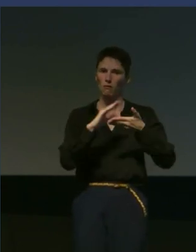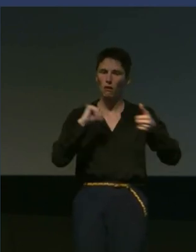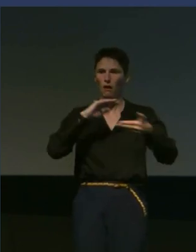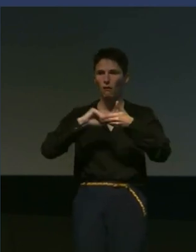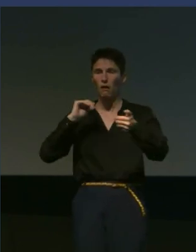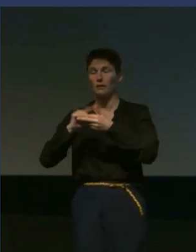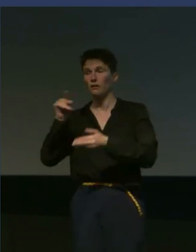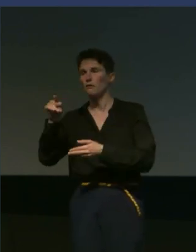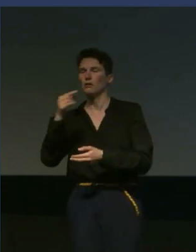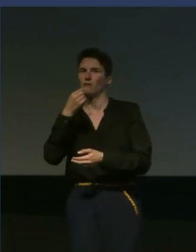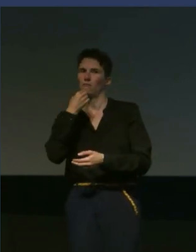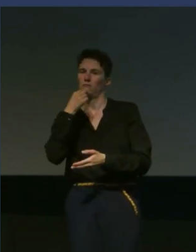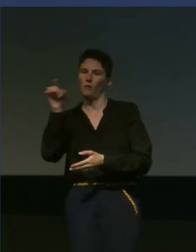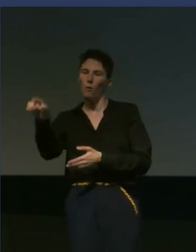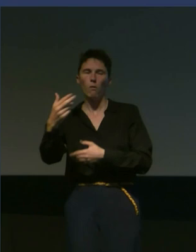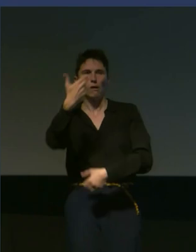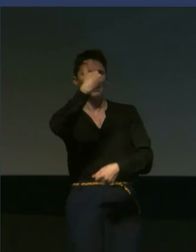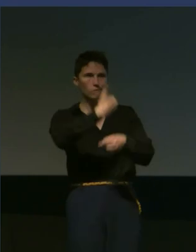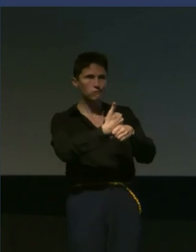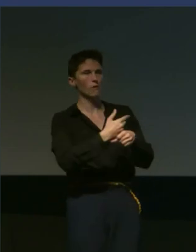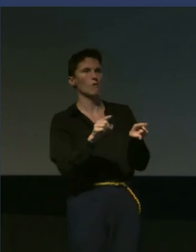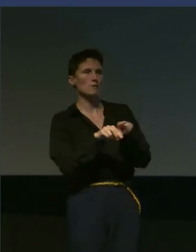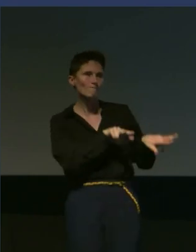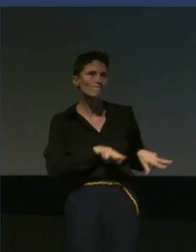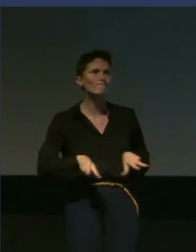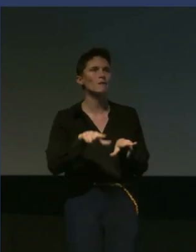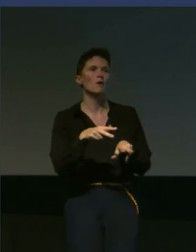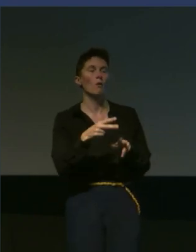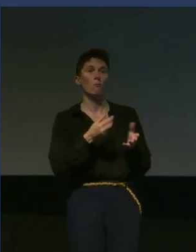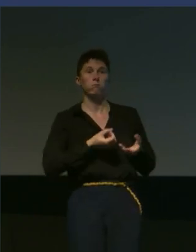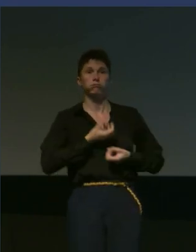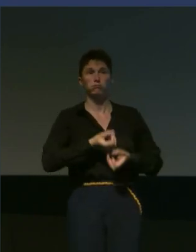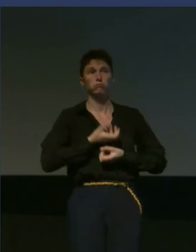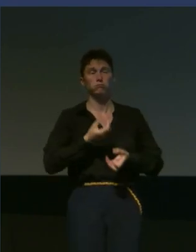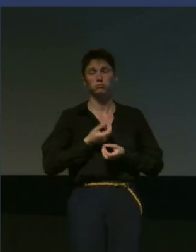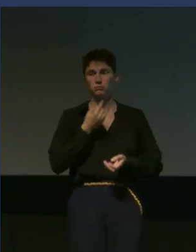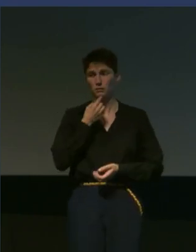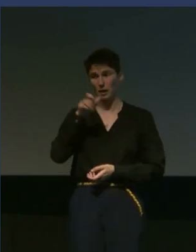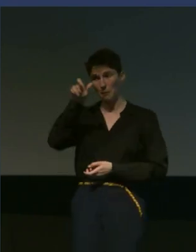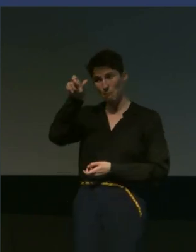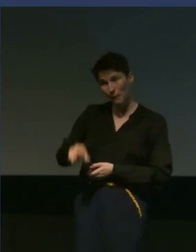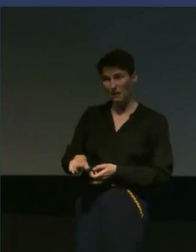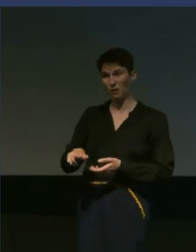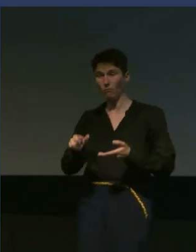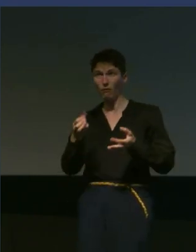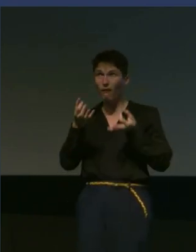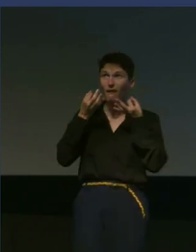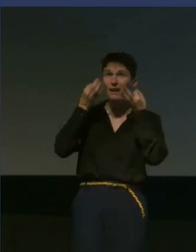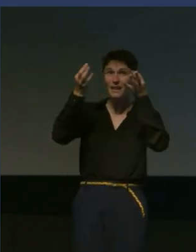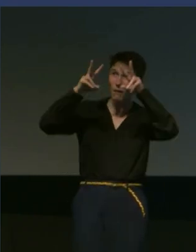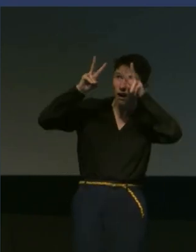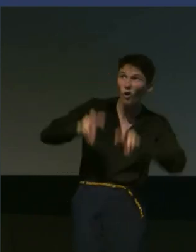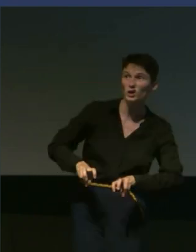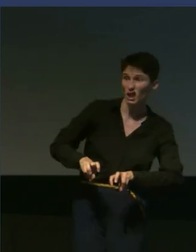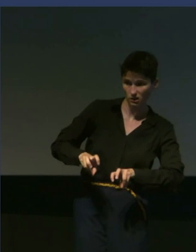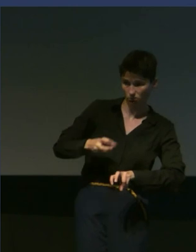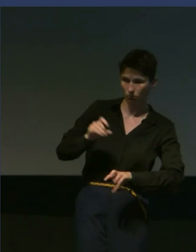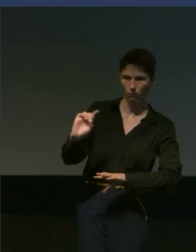des vidéos, des personnes qui sont pas du tout climatologues, qui ne sont même pas